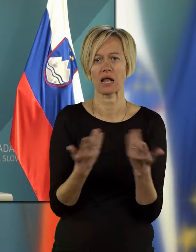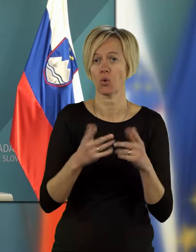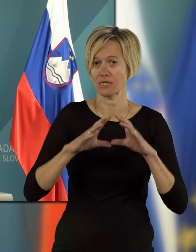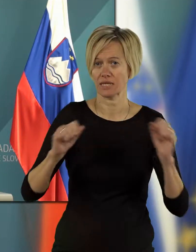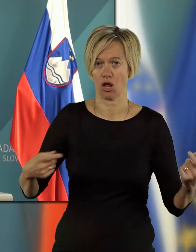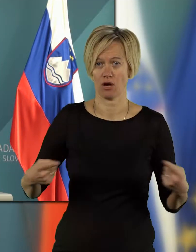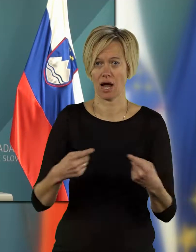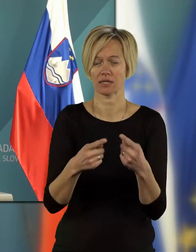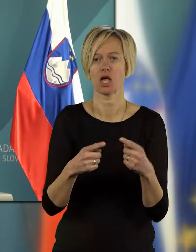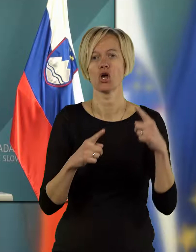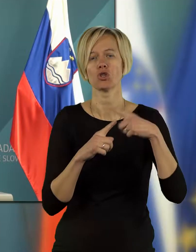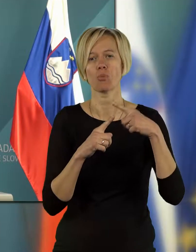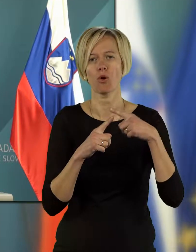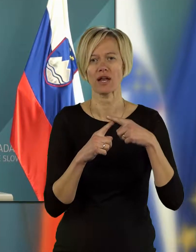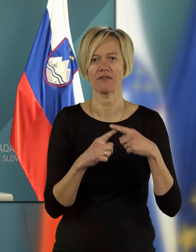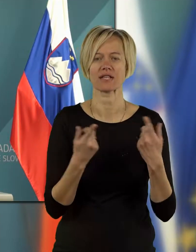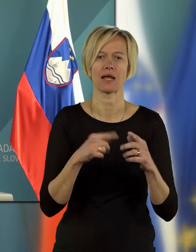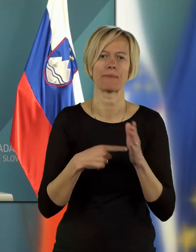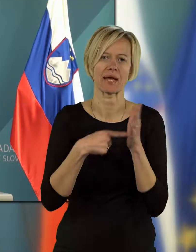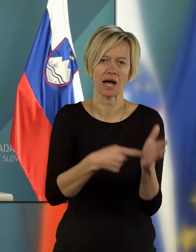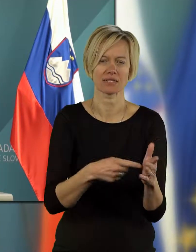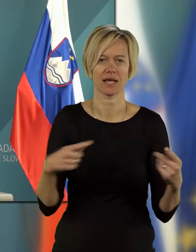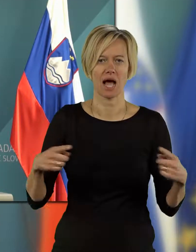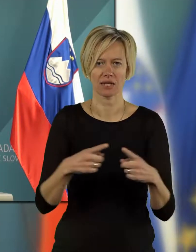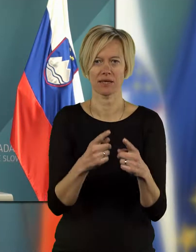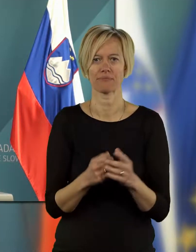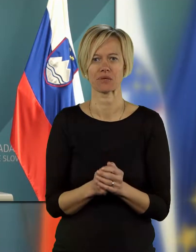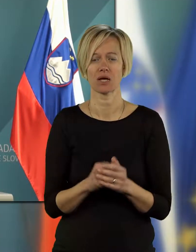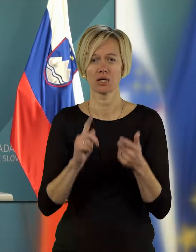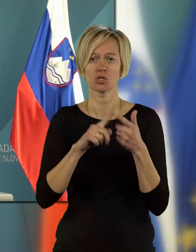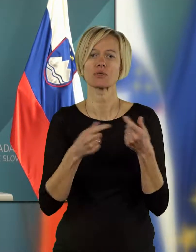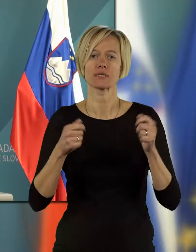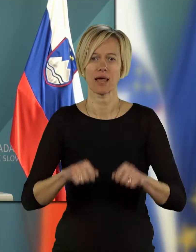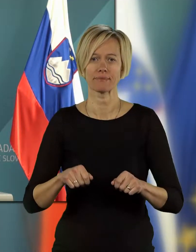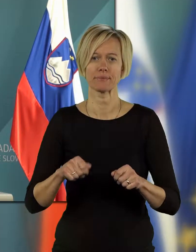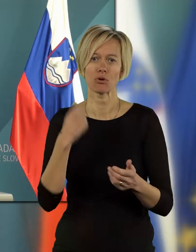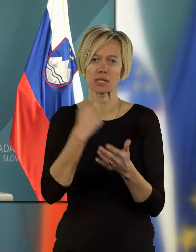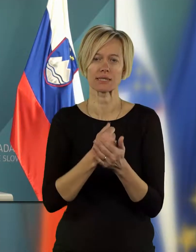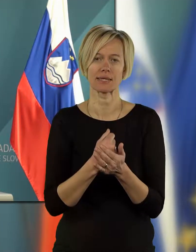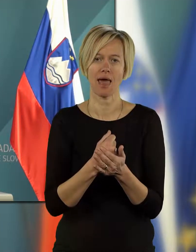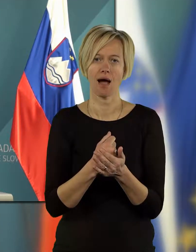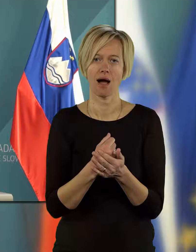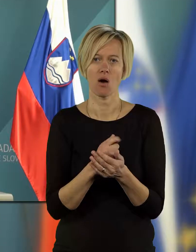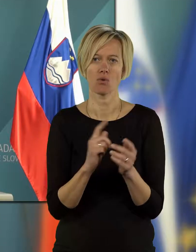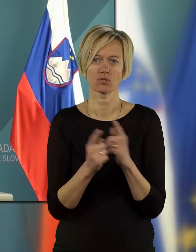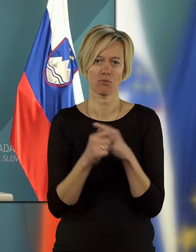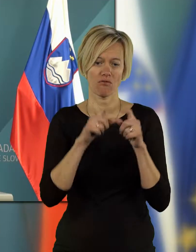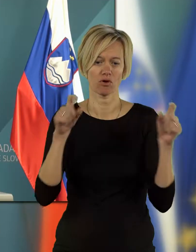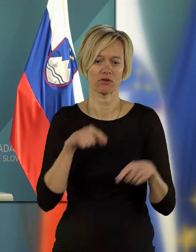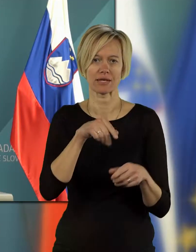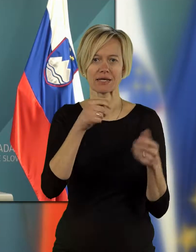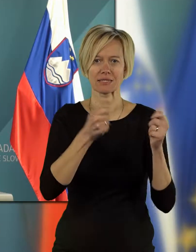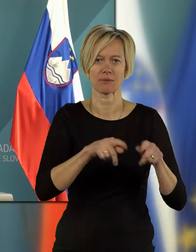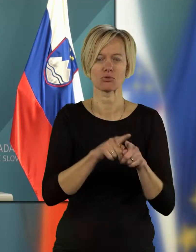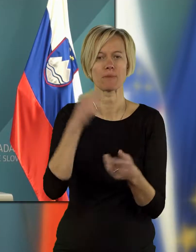se lahko izdelajo karte, tako topografske kot tudi prikazne karte. Drugi sklep, ki ga je potrdila, oziroma še v okviru